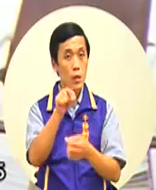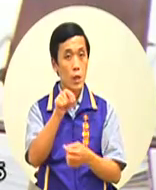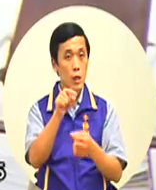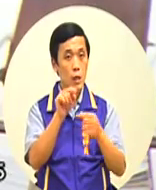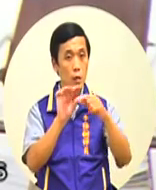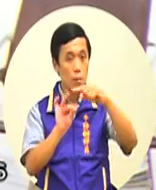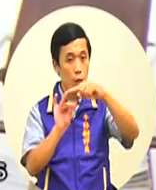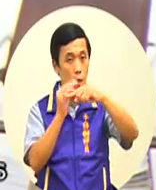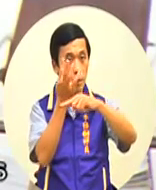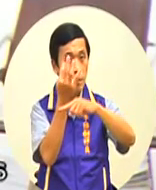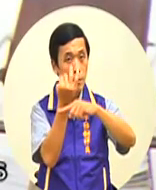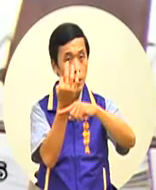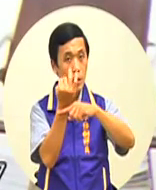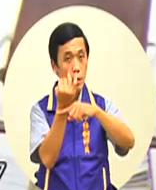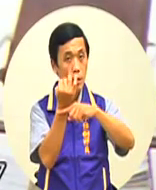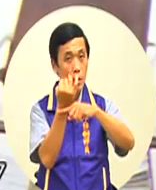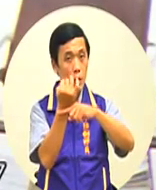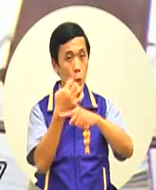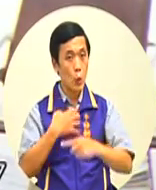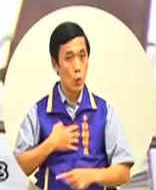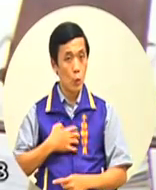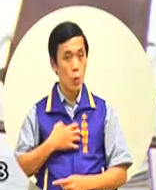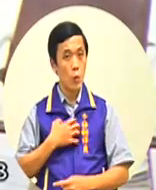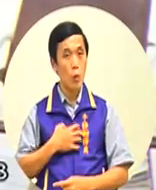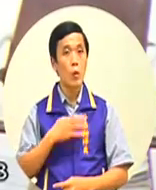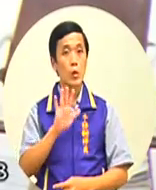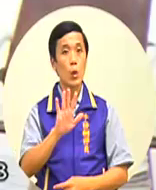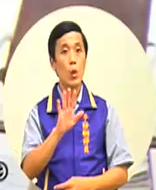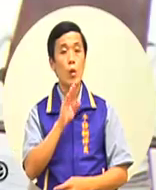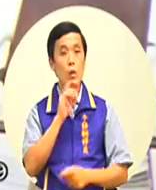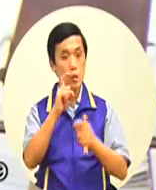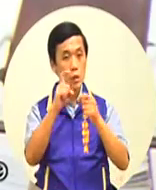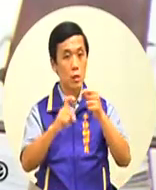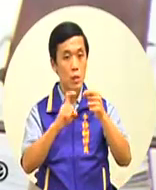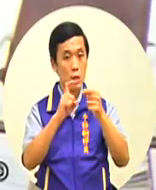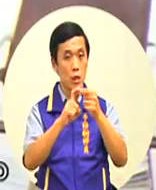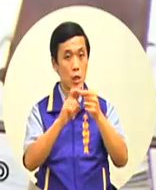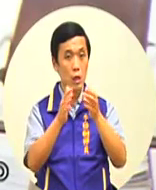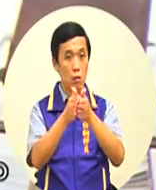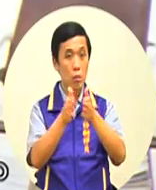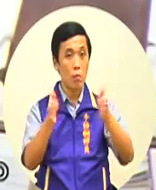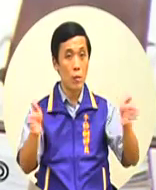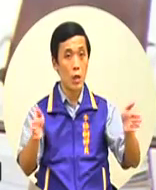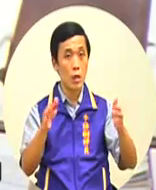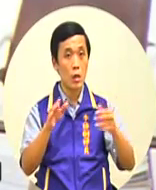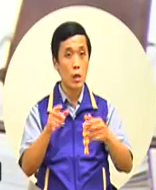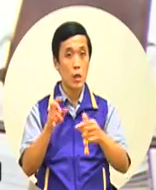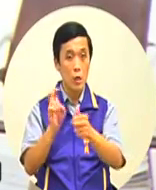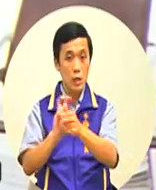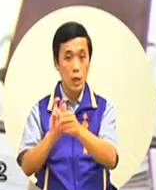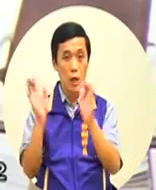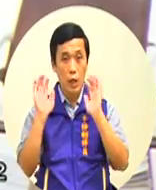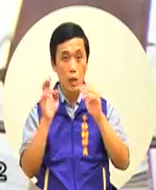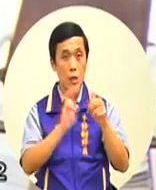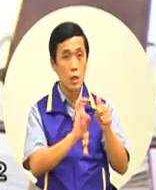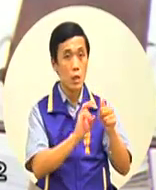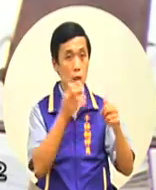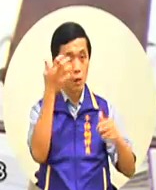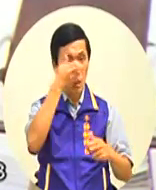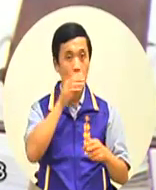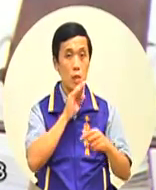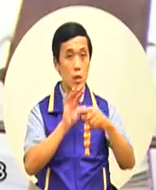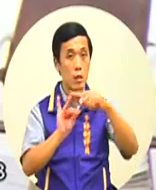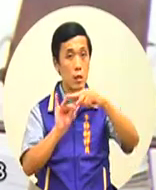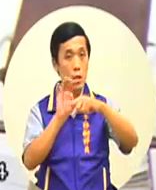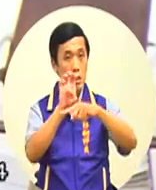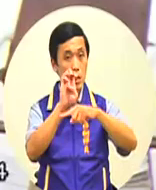它的比例哦，就很可怕哦，光是10年哦，它的抚养比49.9%哦。他